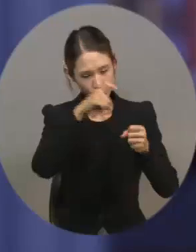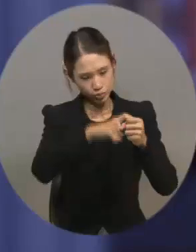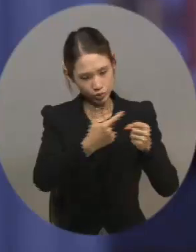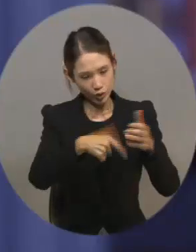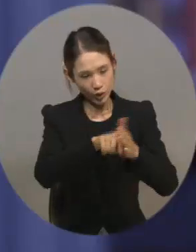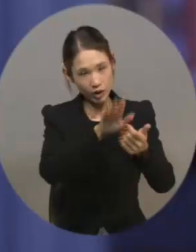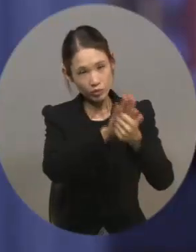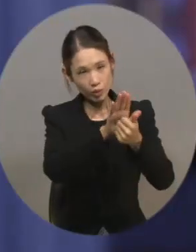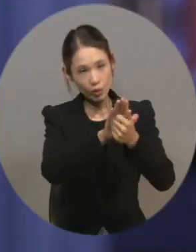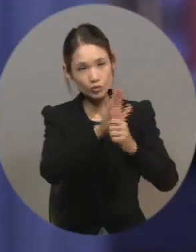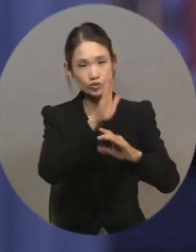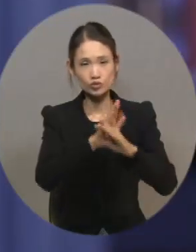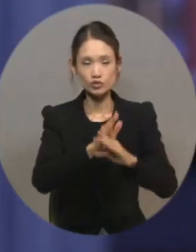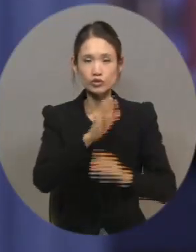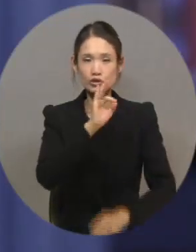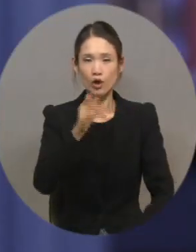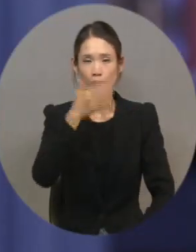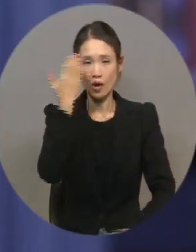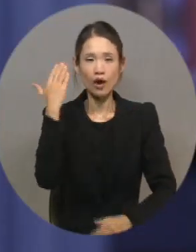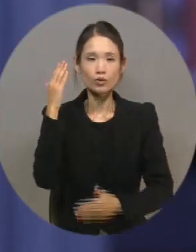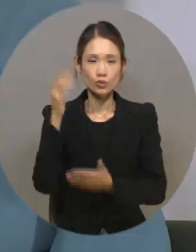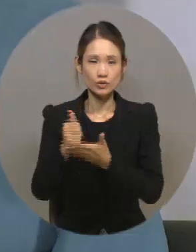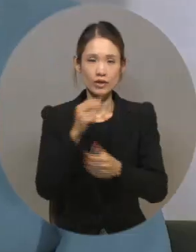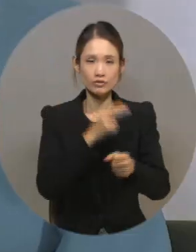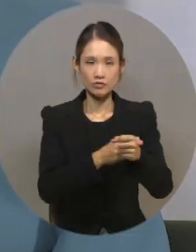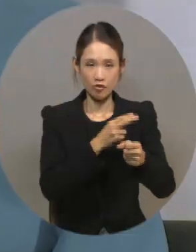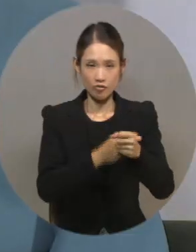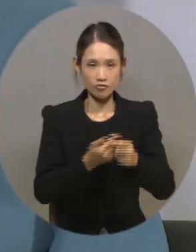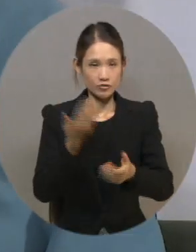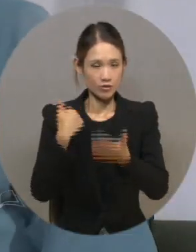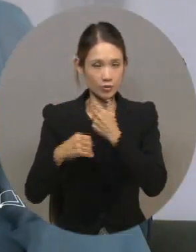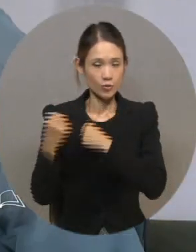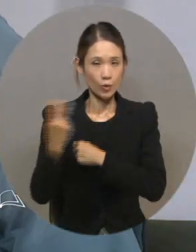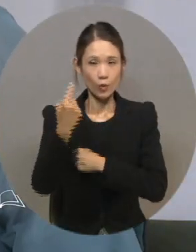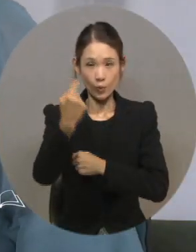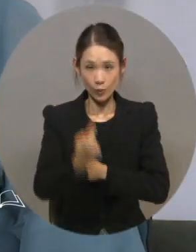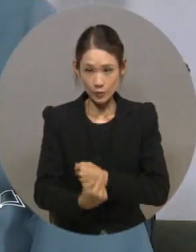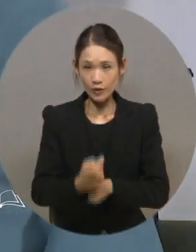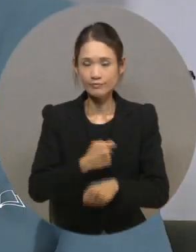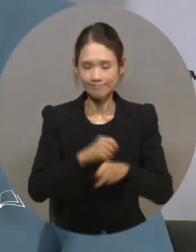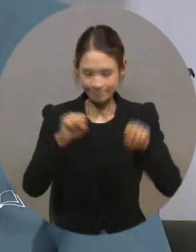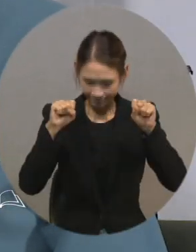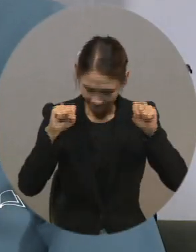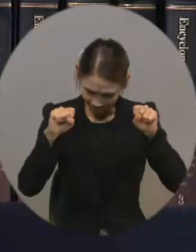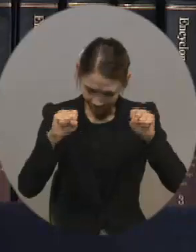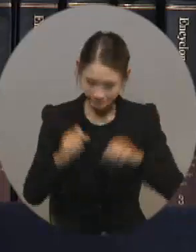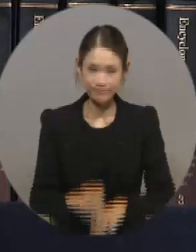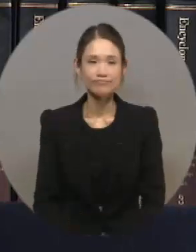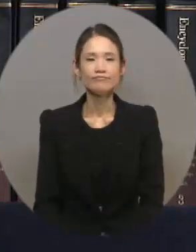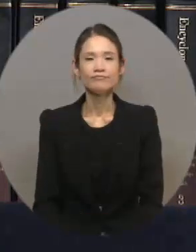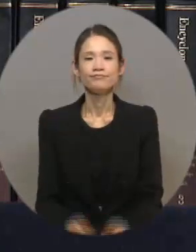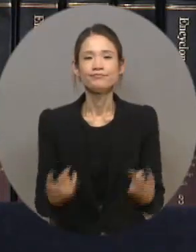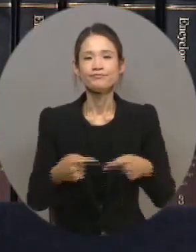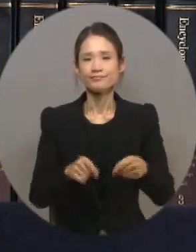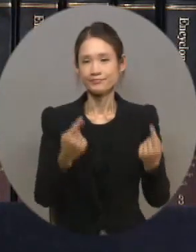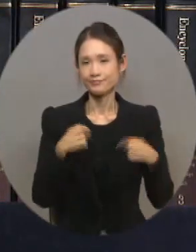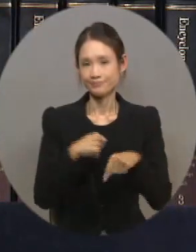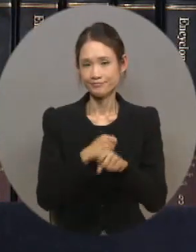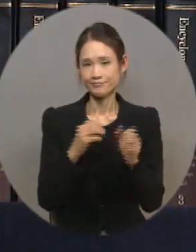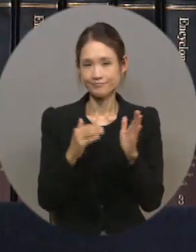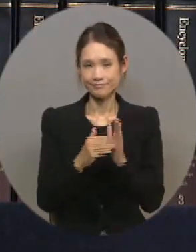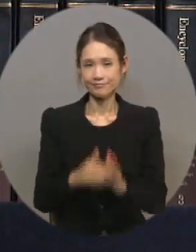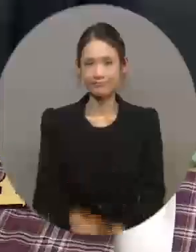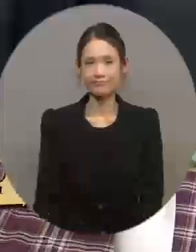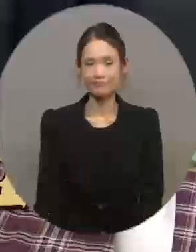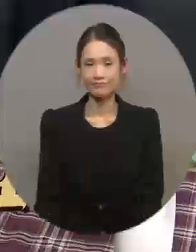분이죠. 여명학교 조명숙 교장 선생님. 지난 시간에서 또 나오셨습니다. 안녕하세요. 안녕하세요. 또 네. 유진 씨도 함께 안녕하세요. 해주셨습니다. 예.